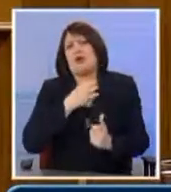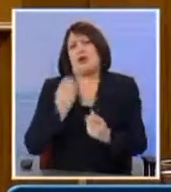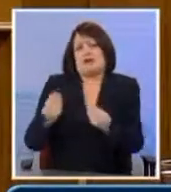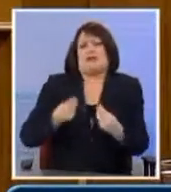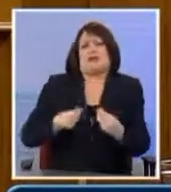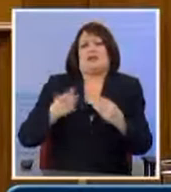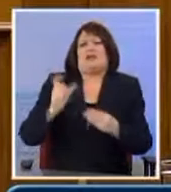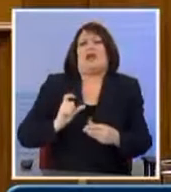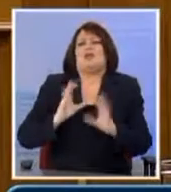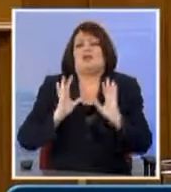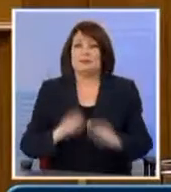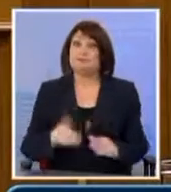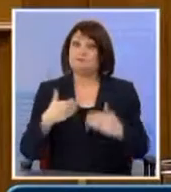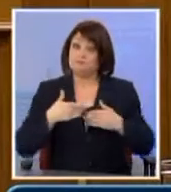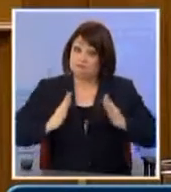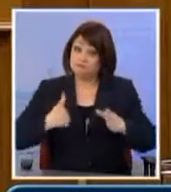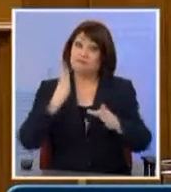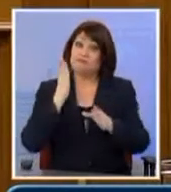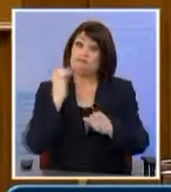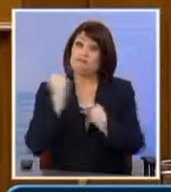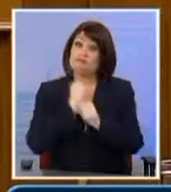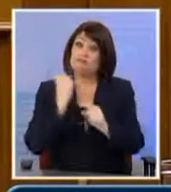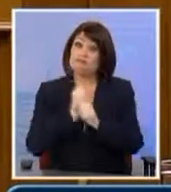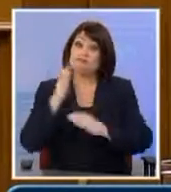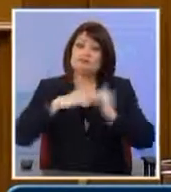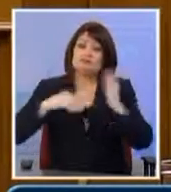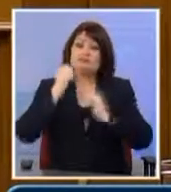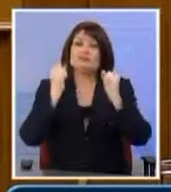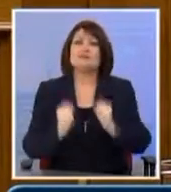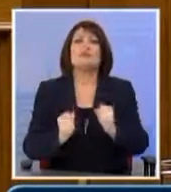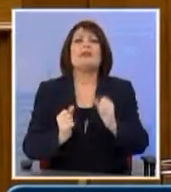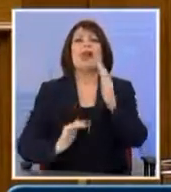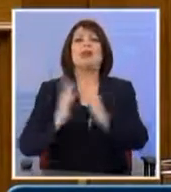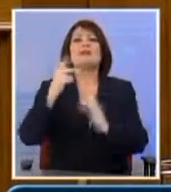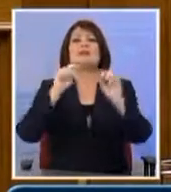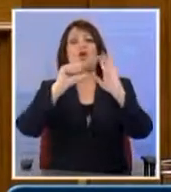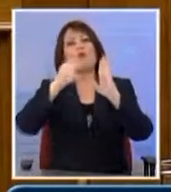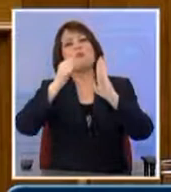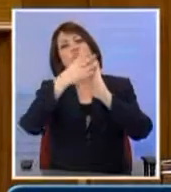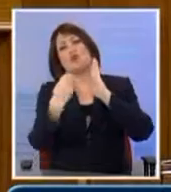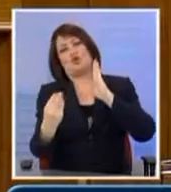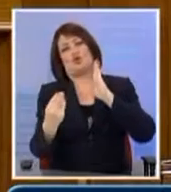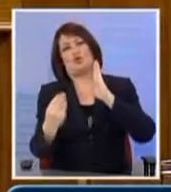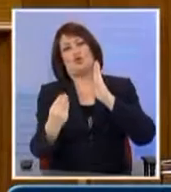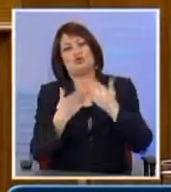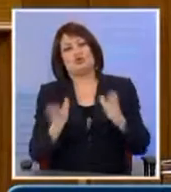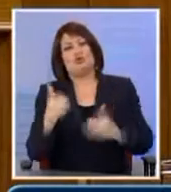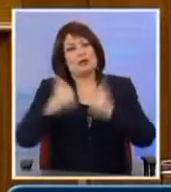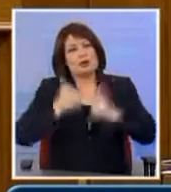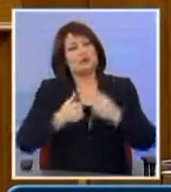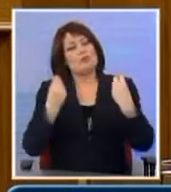Δεύτερον, αυτή η κυβέρνηση εργάζεται συστηματικά για να θέσει τις βάσεις ενός νέου αναπτυξιακού προτύπου, περισσότερο εξωστρεφούς και